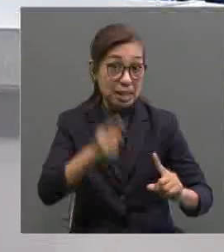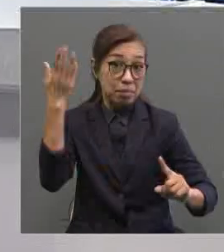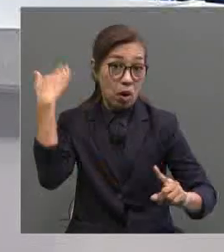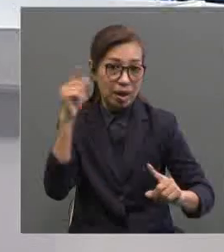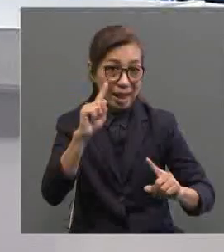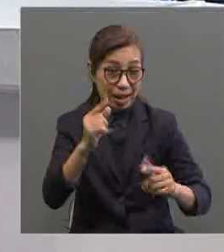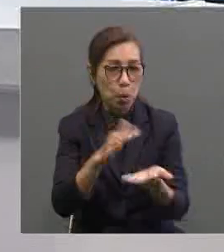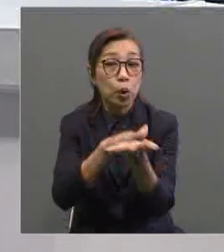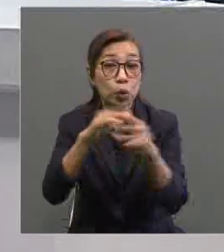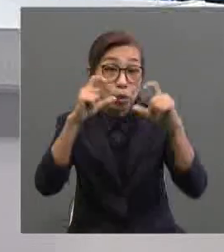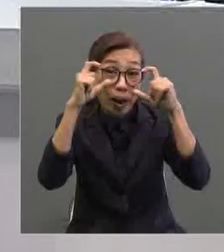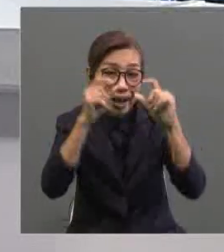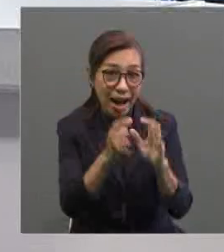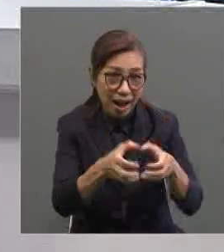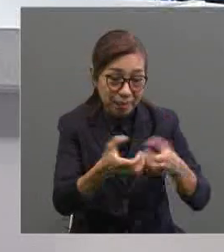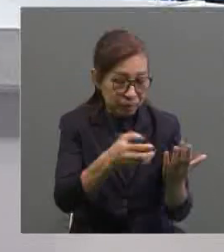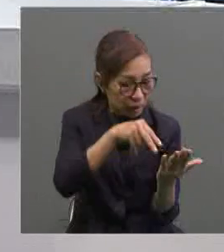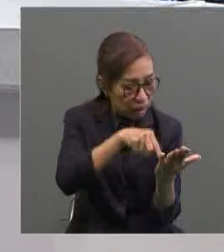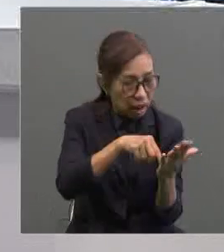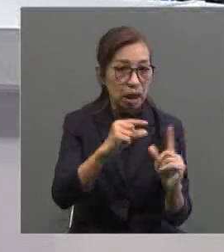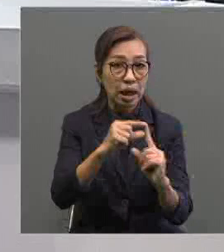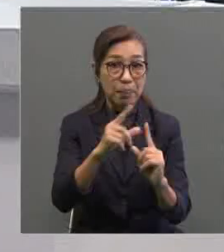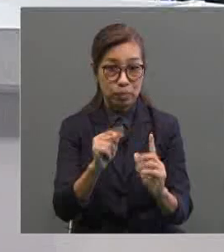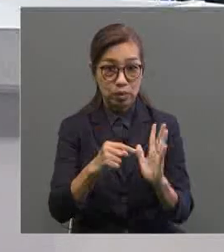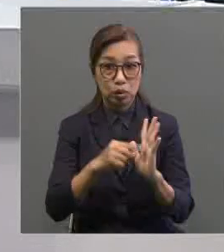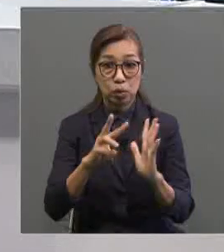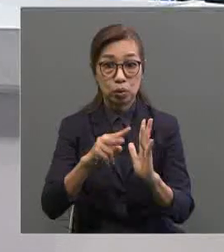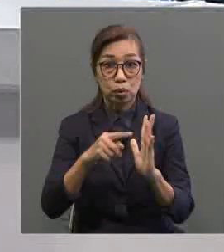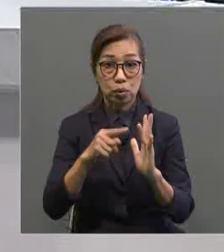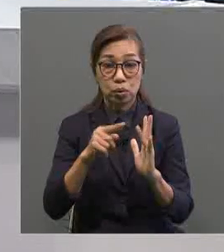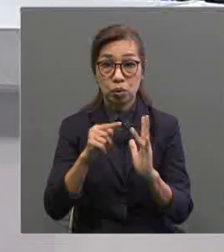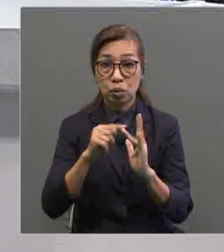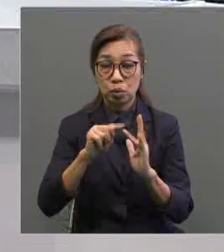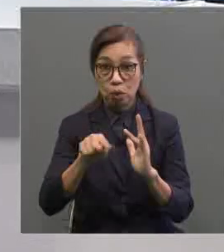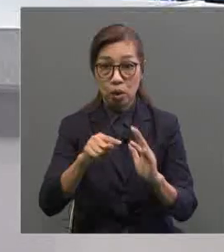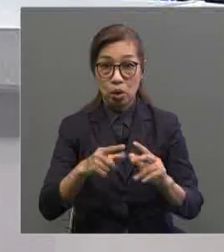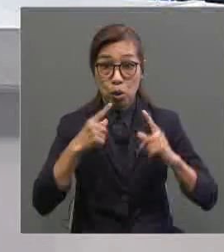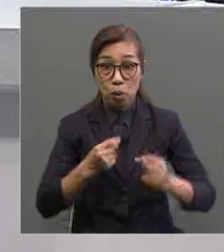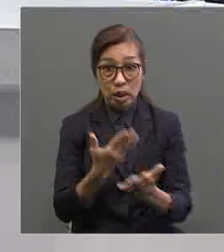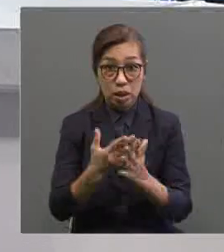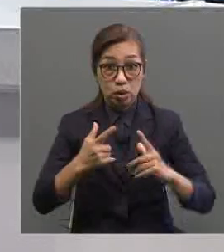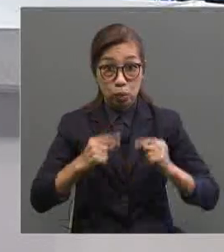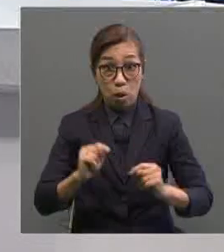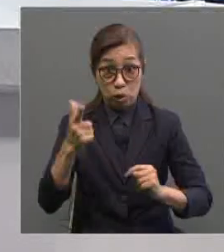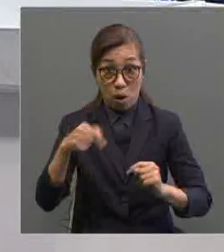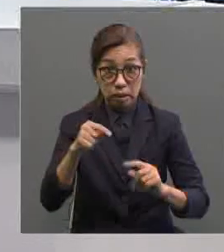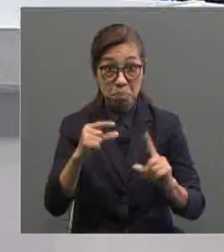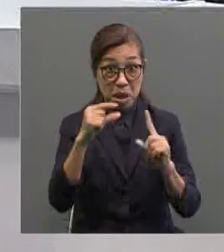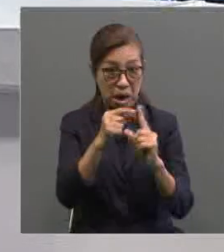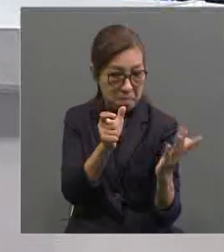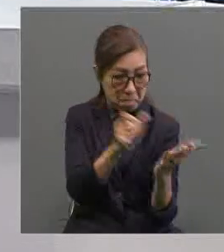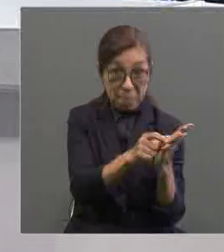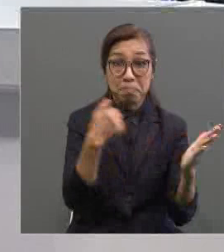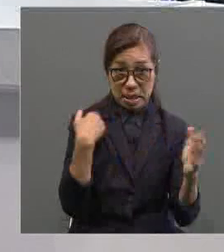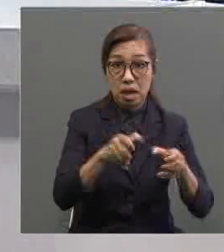เนี้ยเขาบอกว่าตัวเงินตัวทองหรือว่าเนี่ยไม่ได้ไม่สุภาพนะเขามีบัญญัติในพจนานุกรมจริงๆนะครับฉบับ